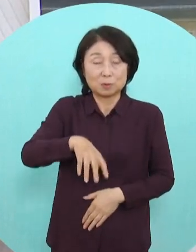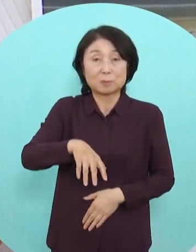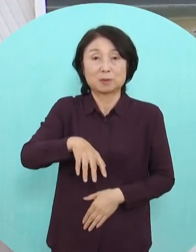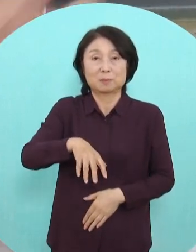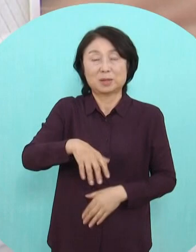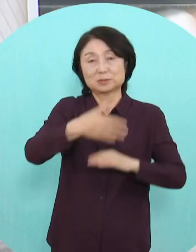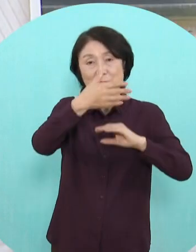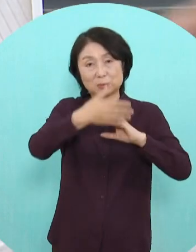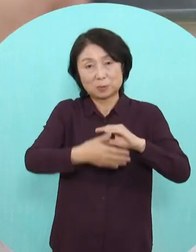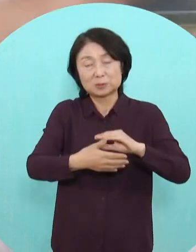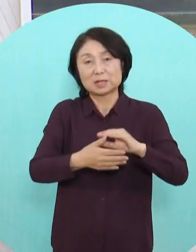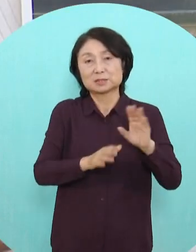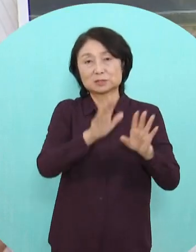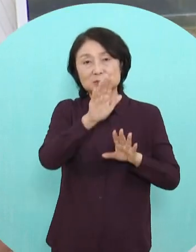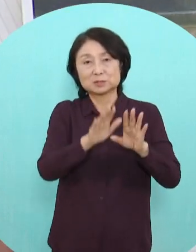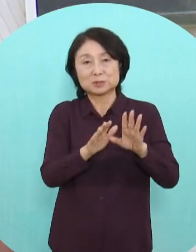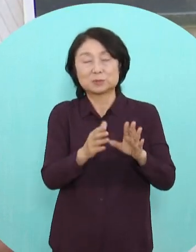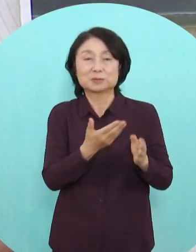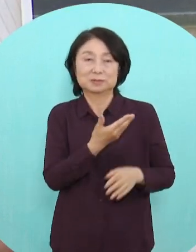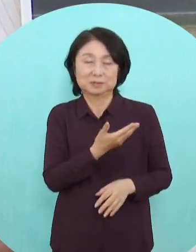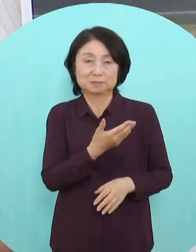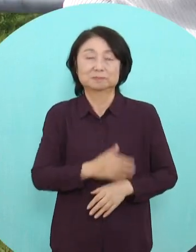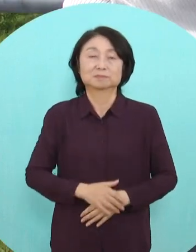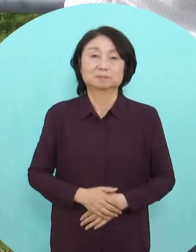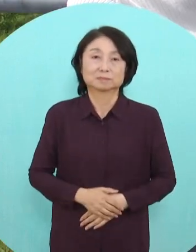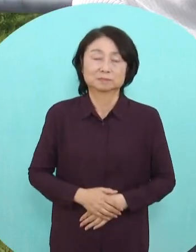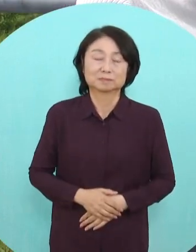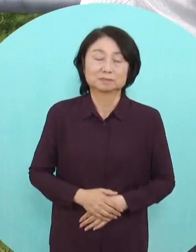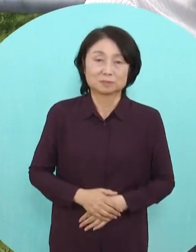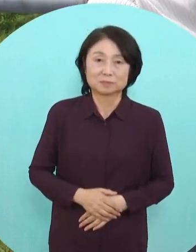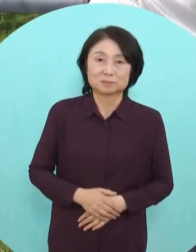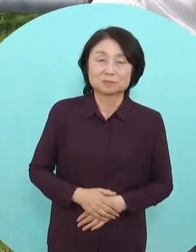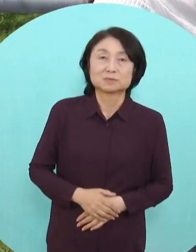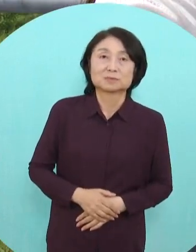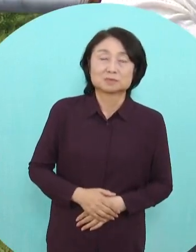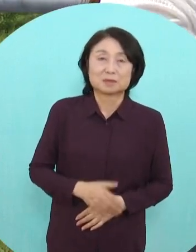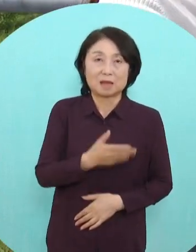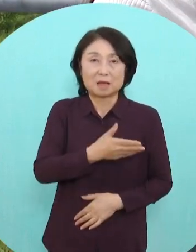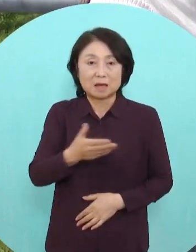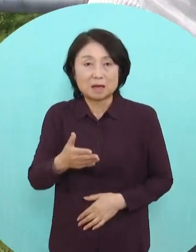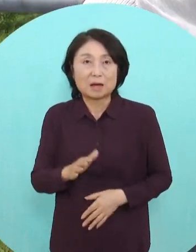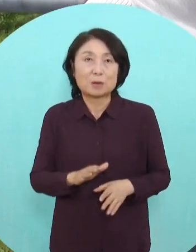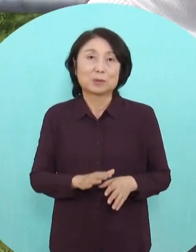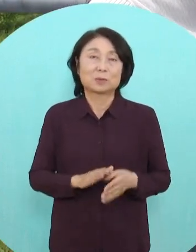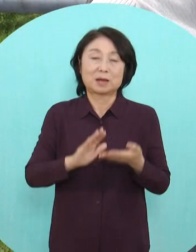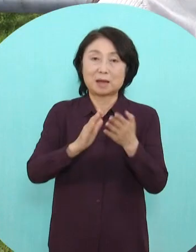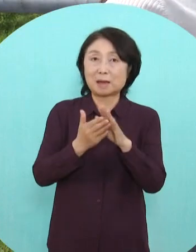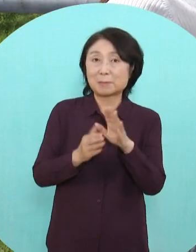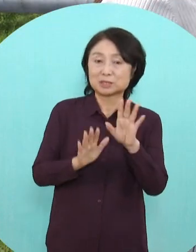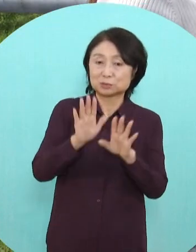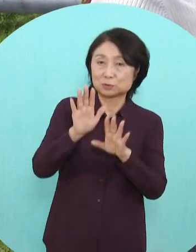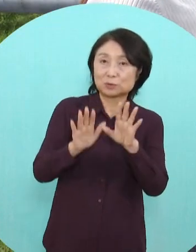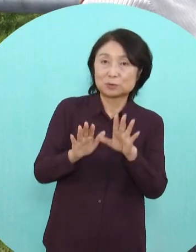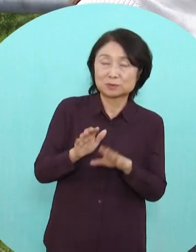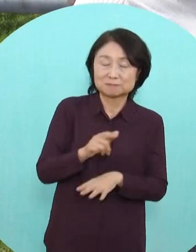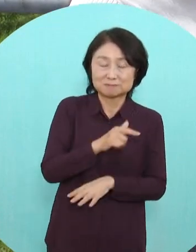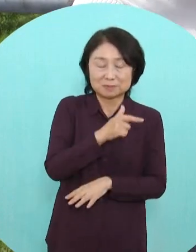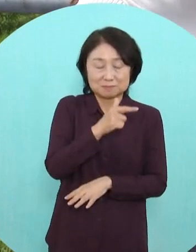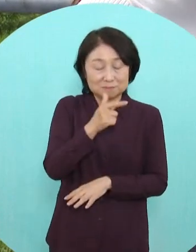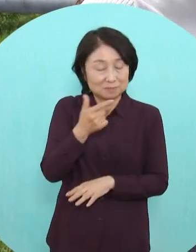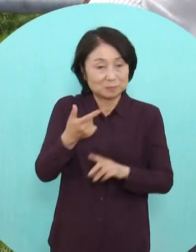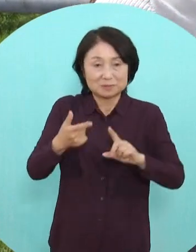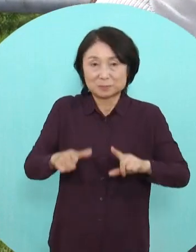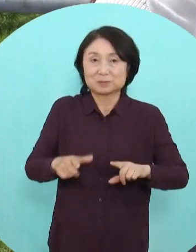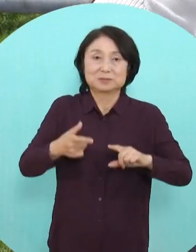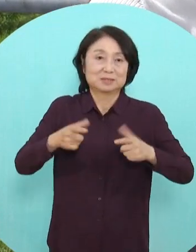ちがいるこちらの地区の様子なんですけれども。 そうですね、 はい、川の様子とか、うん、あの町の様子ももう